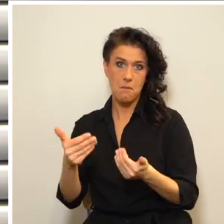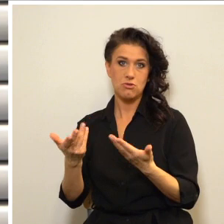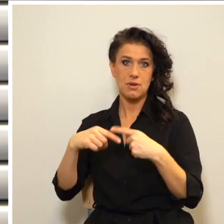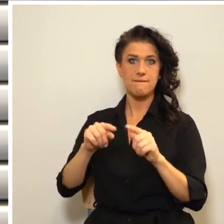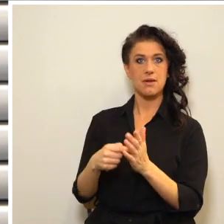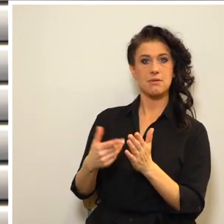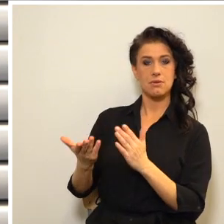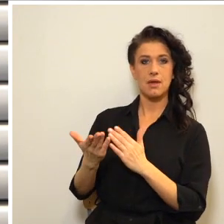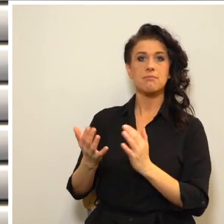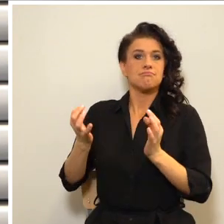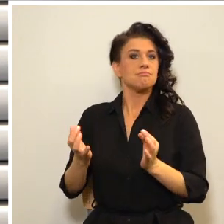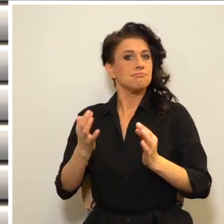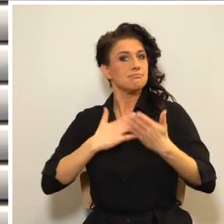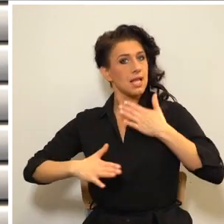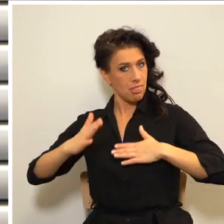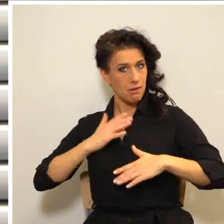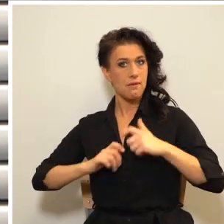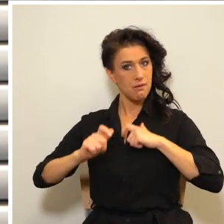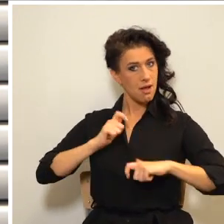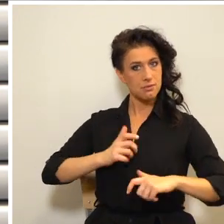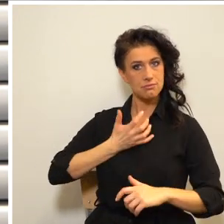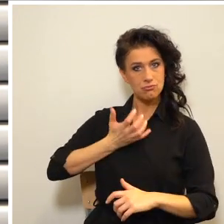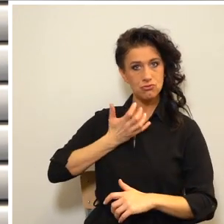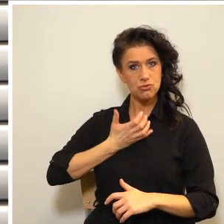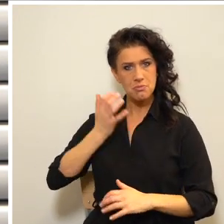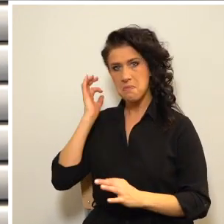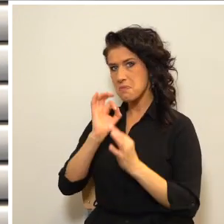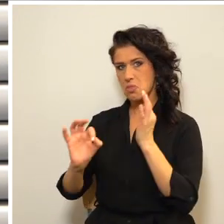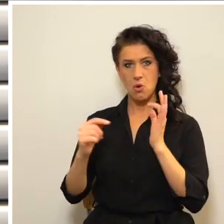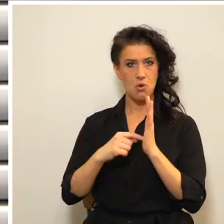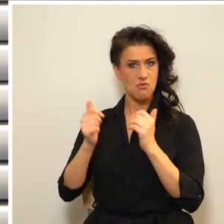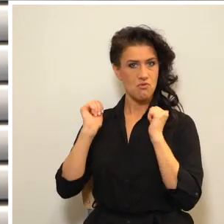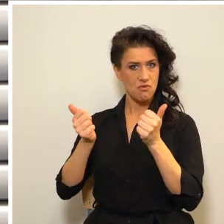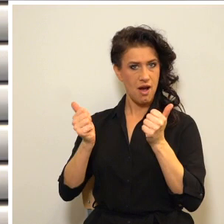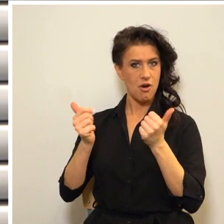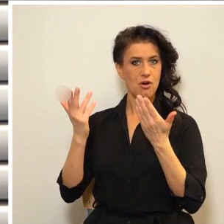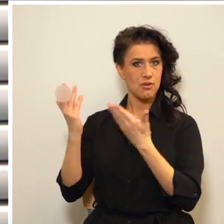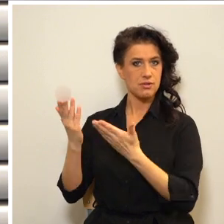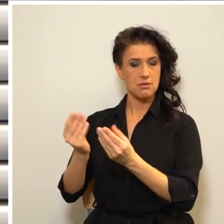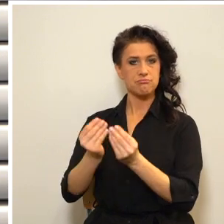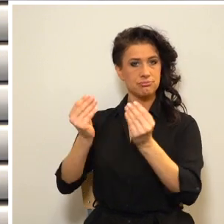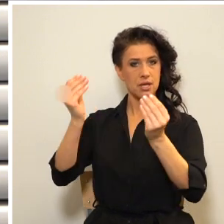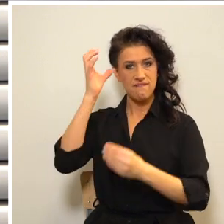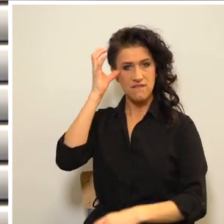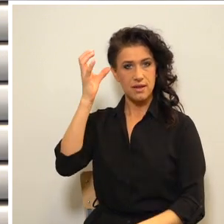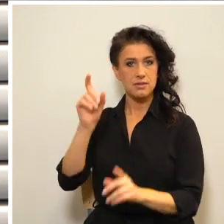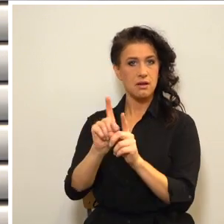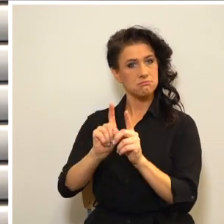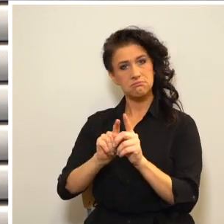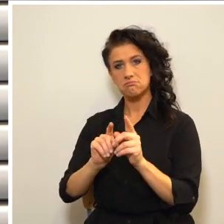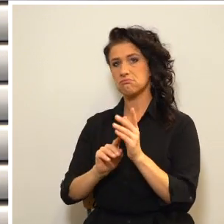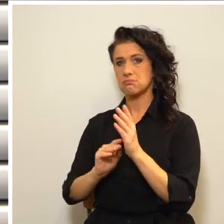chwili 22 lat to jest jednak doskonała z minusów wersja którą możemy stosować rozwój wiedzy na każdym